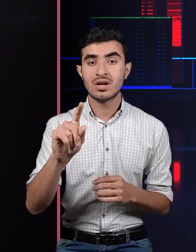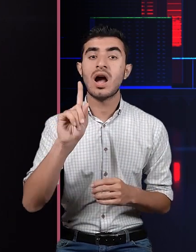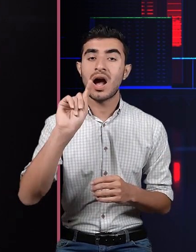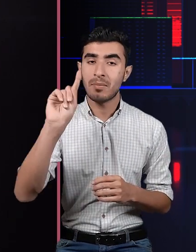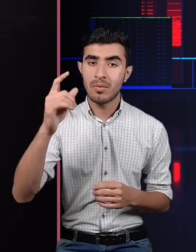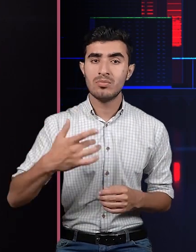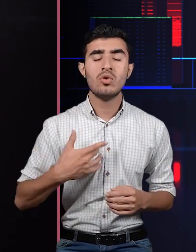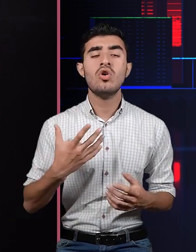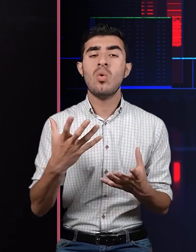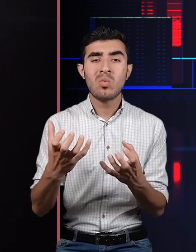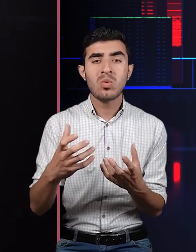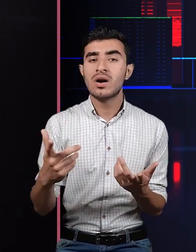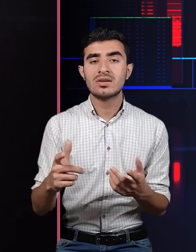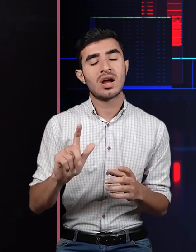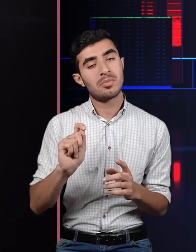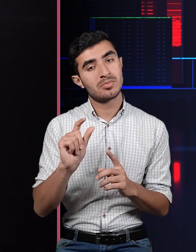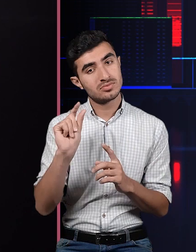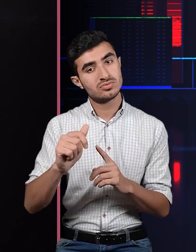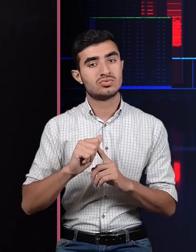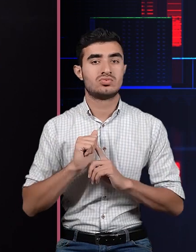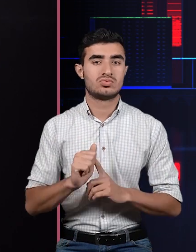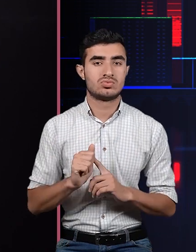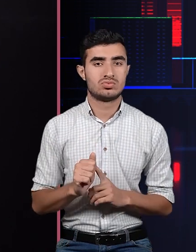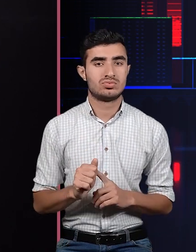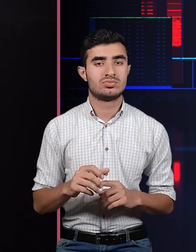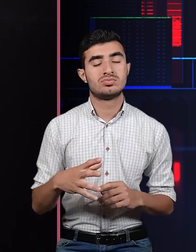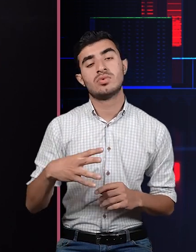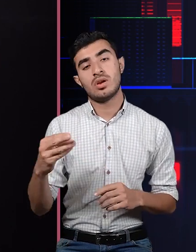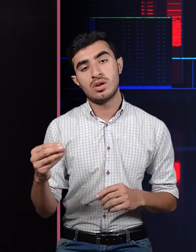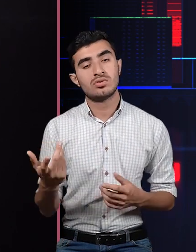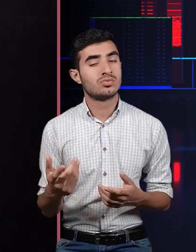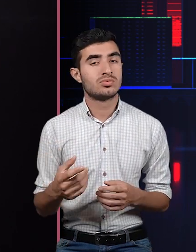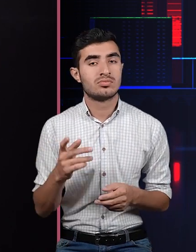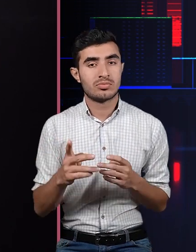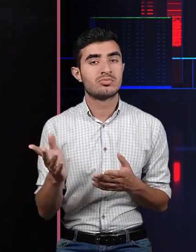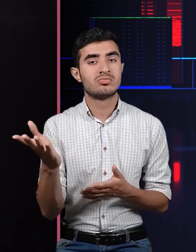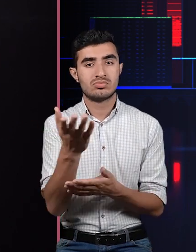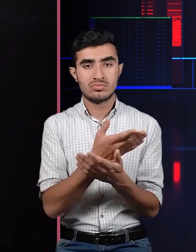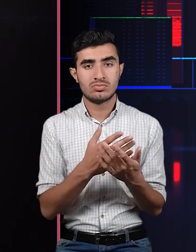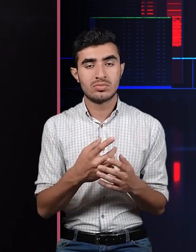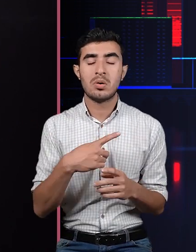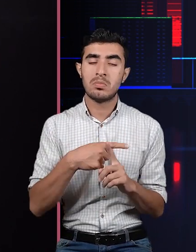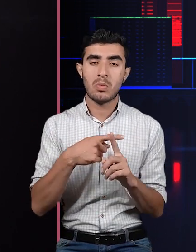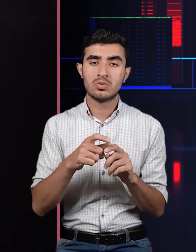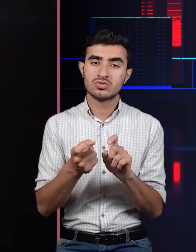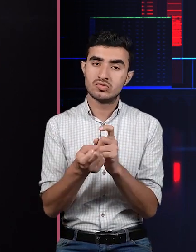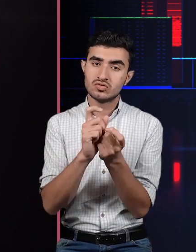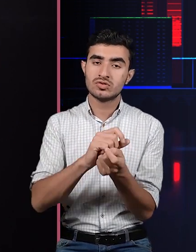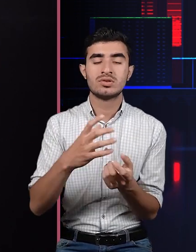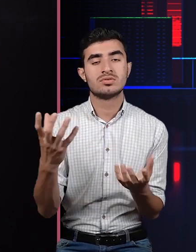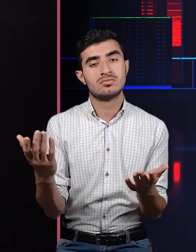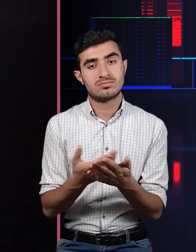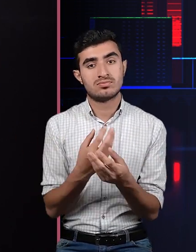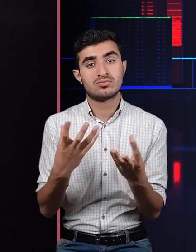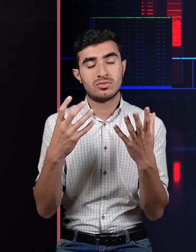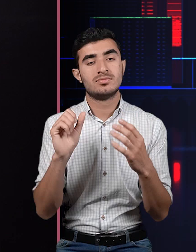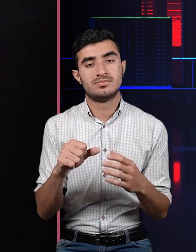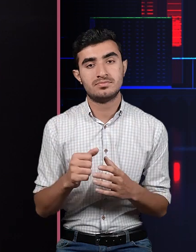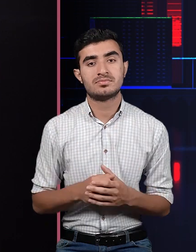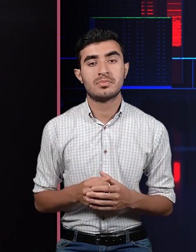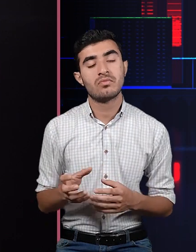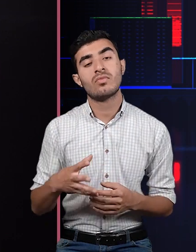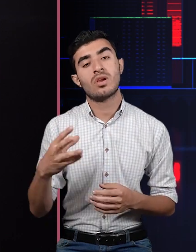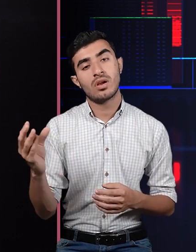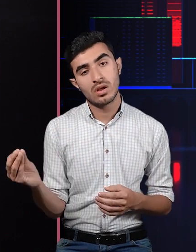واٹ دے وانٹ ٹو ڈو اور ڈو واٹ دے لو, بیکاز اس سے آپ خود دیکھیں گے کہ ہماری سوسائٹی میں بہت ایک پازیٹیو چینج آئے